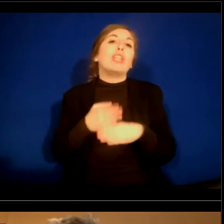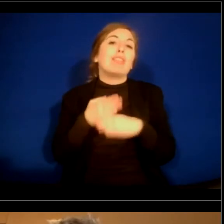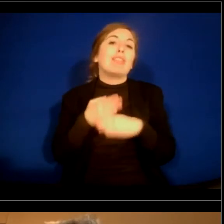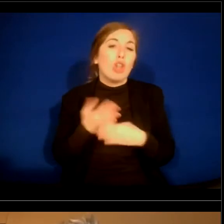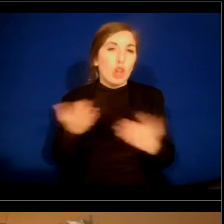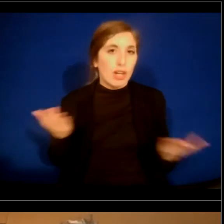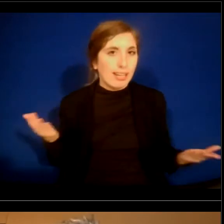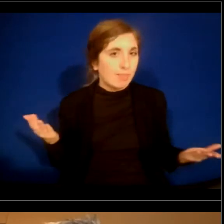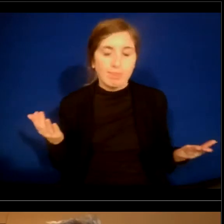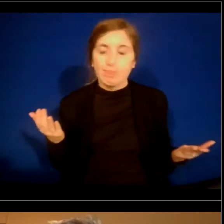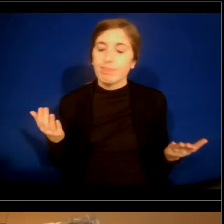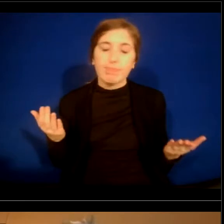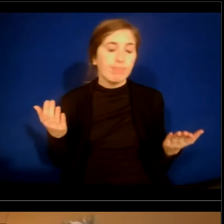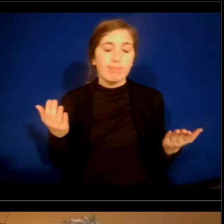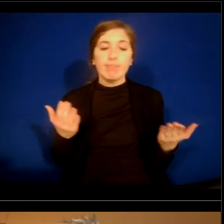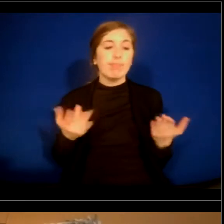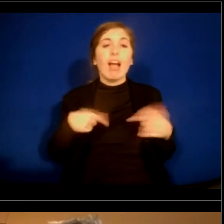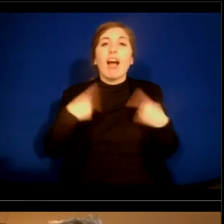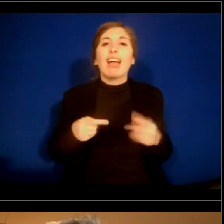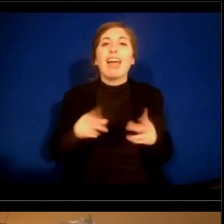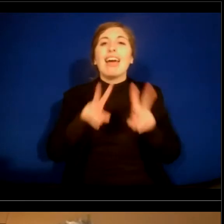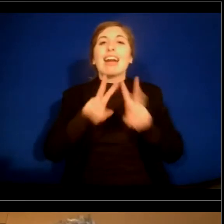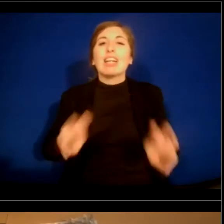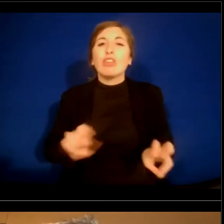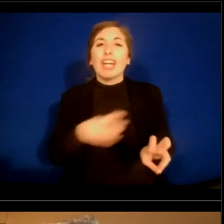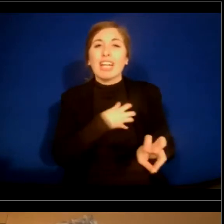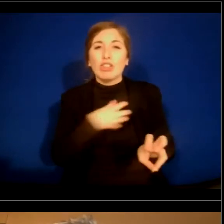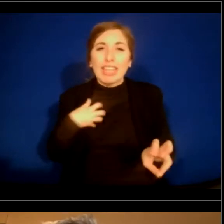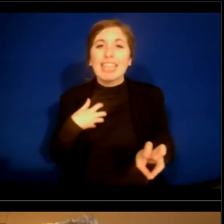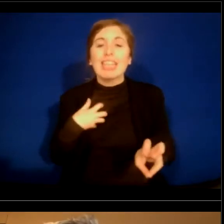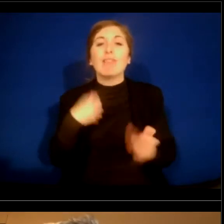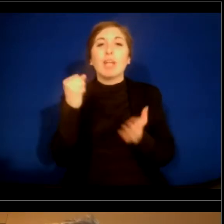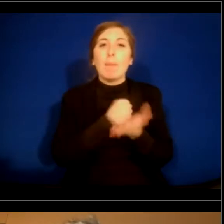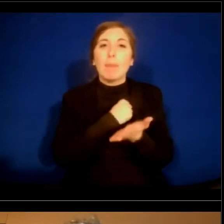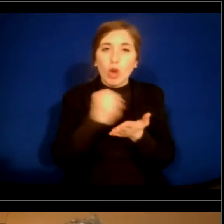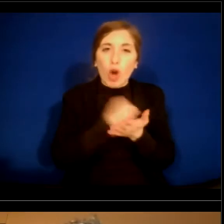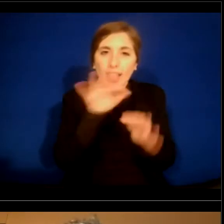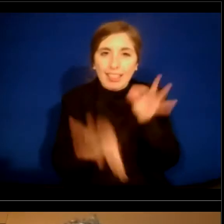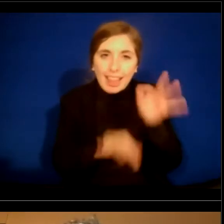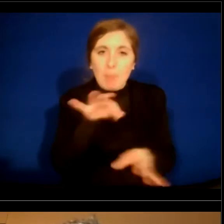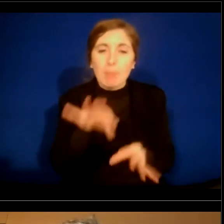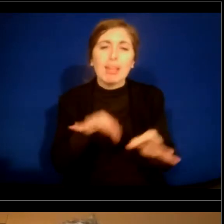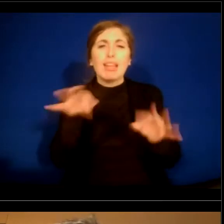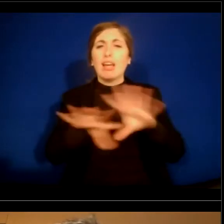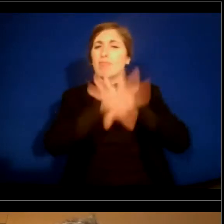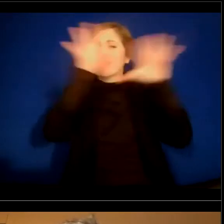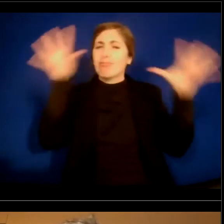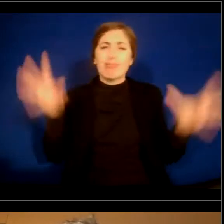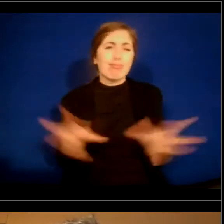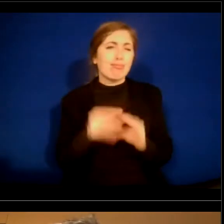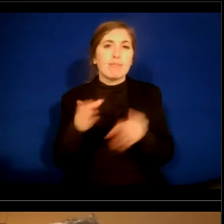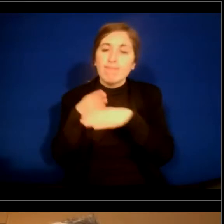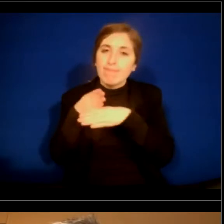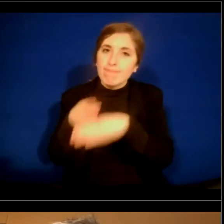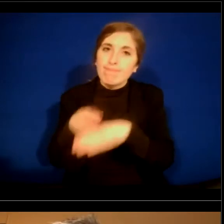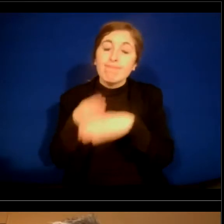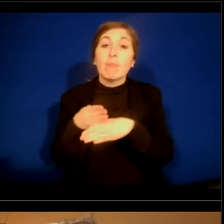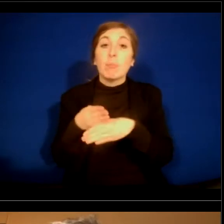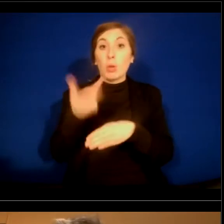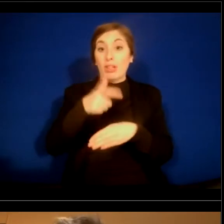direi la ricerca scientifica, la pratica clinica, i protocolli terapeutici, quello che si fa di solito anche negli